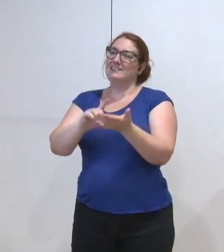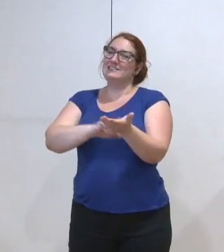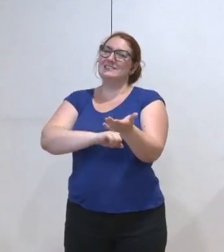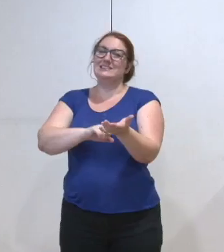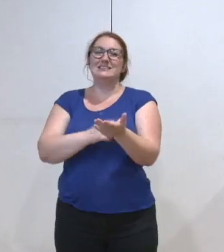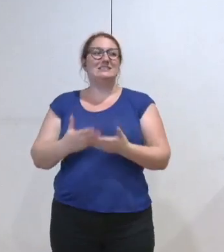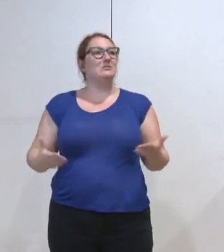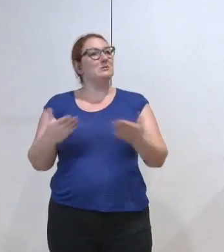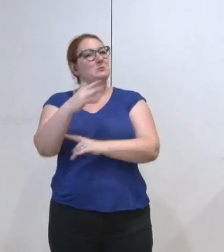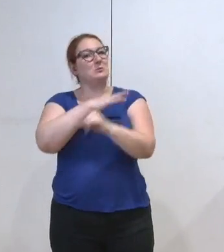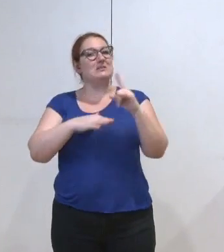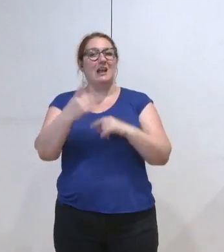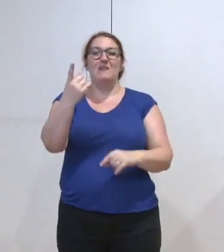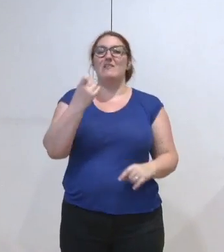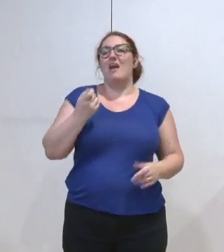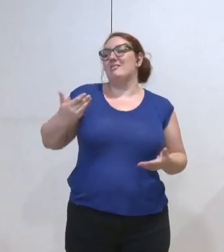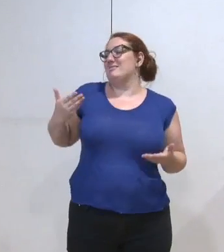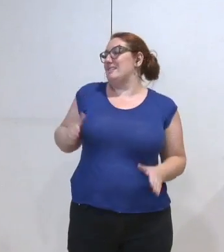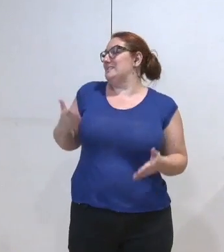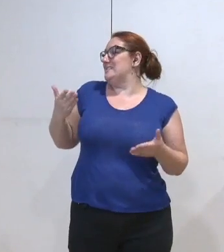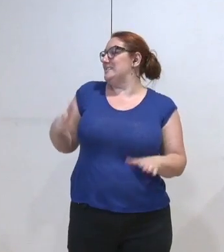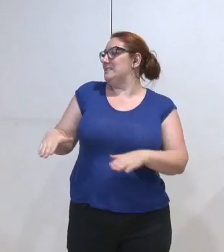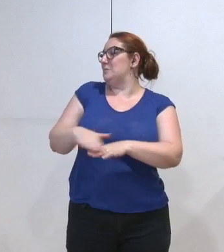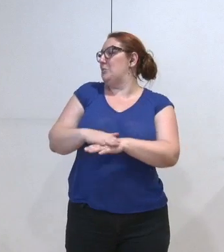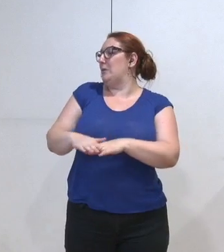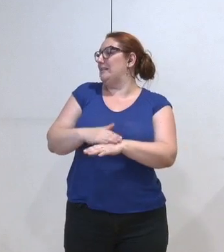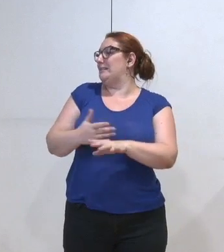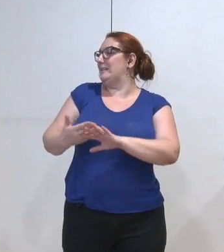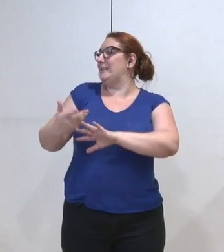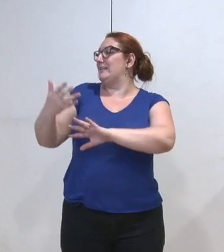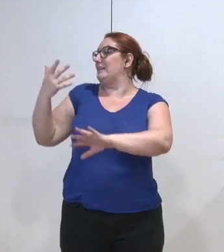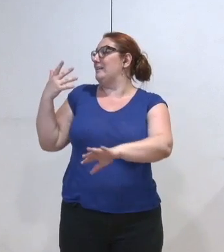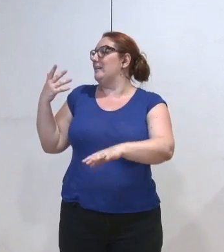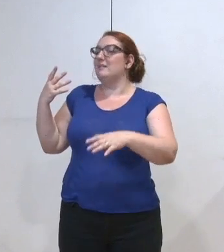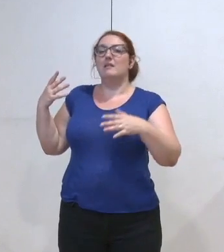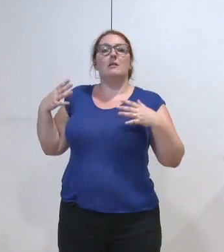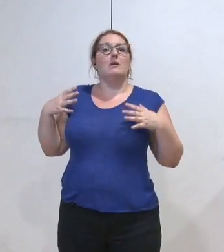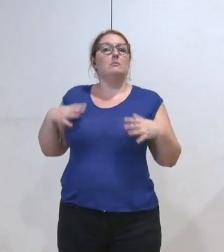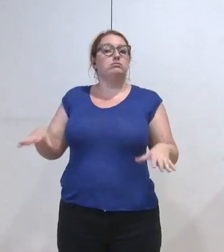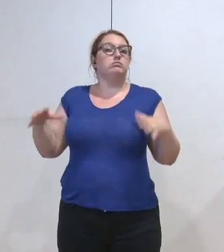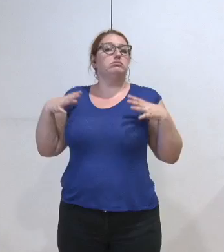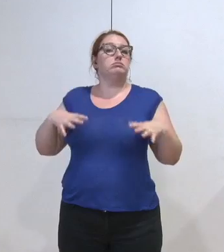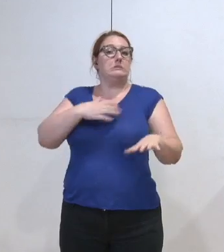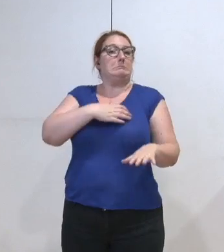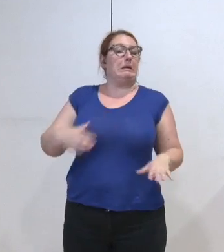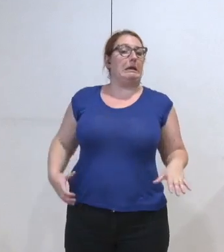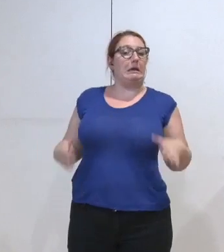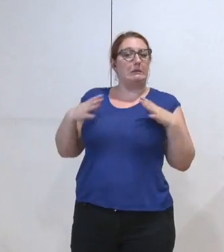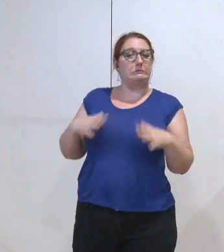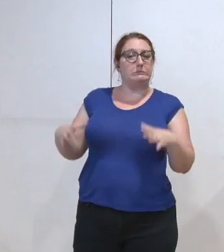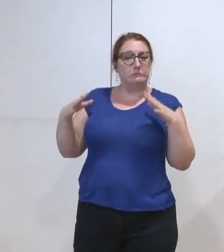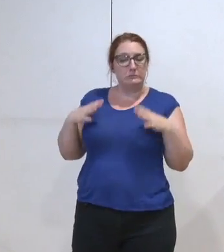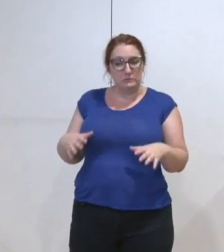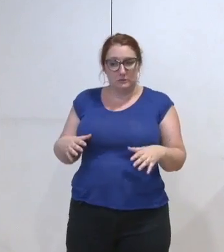relève le plus souvent de décision et de politique au-delà des compétences communales permettez-moi tout de même de vous